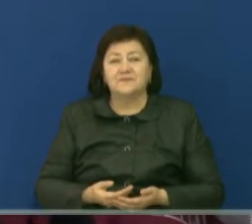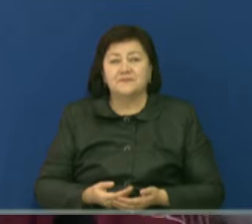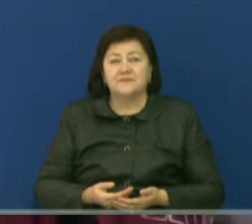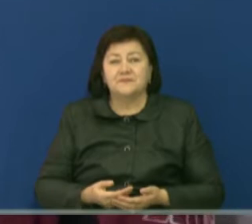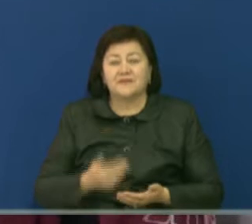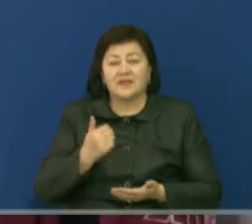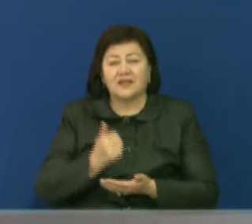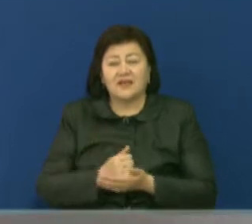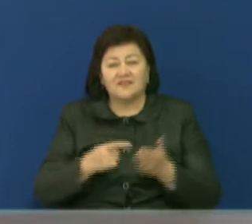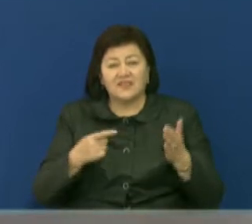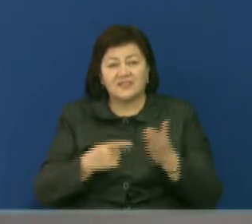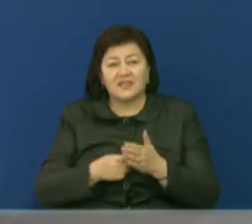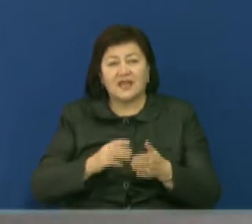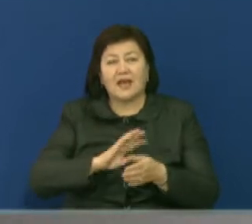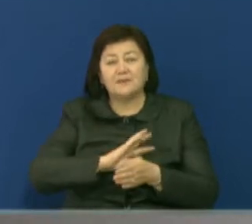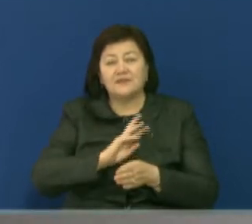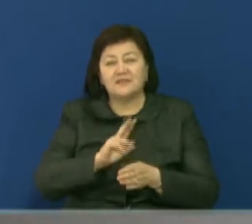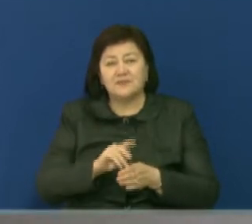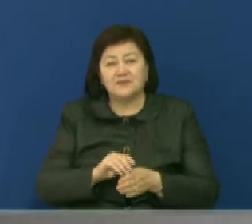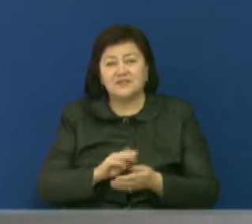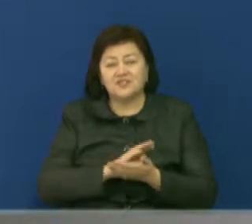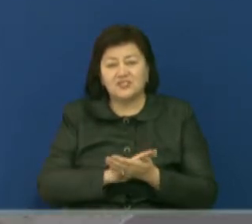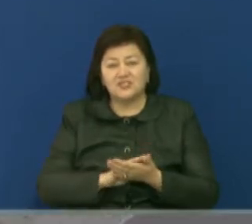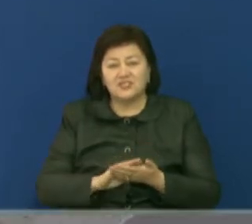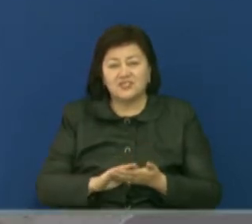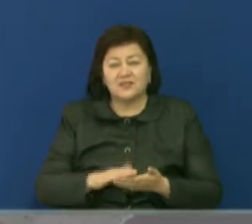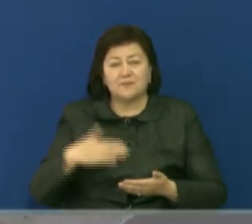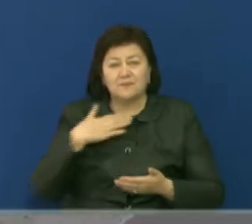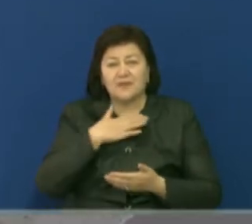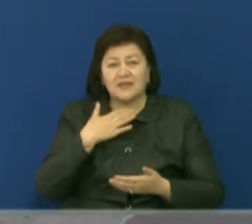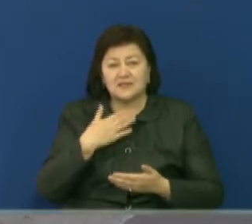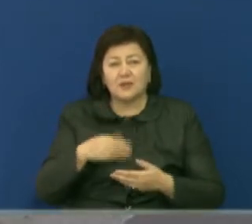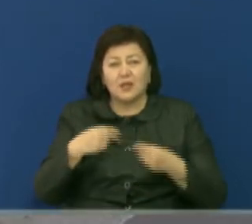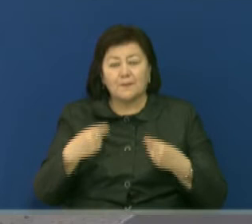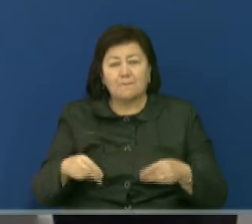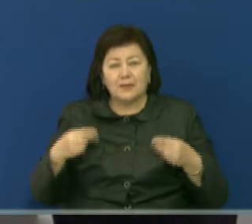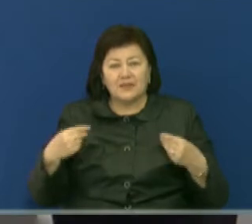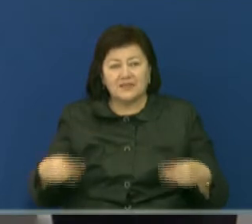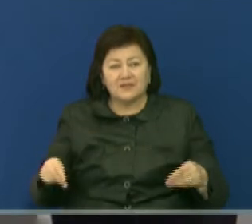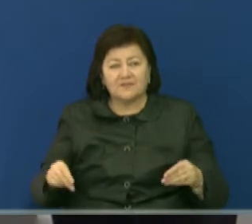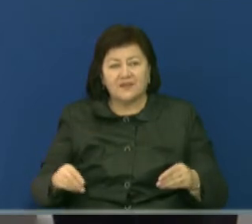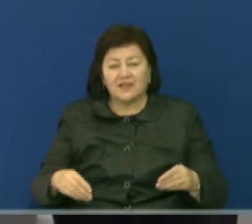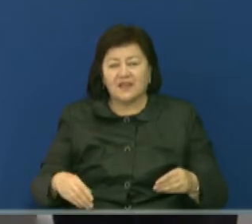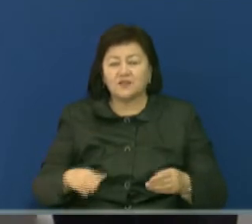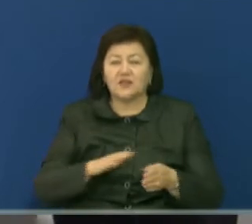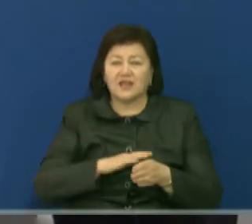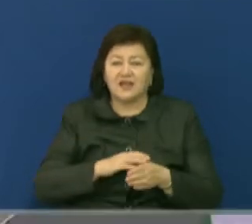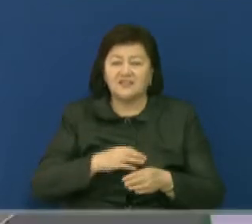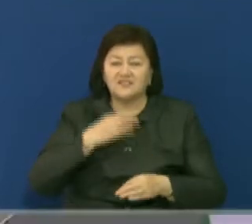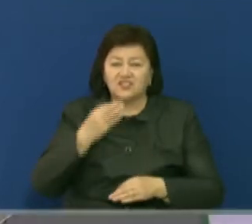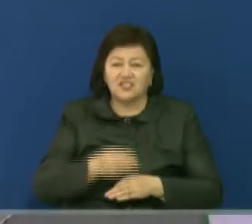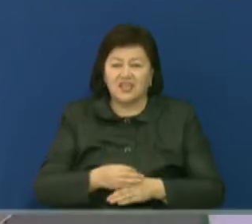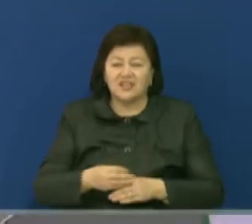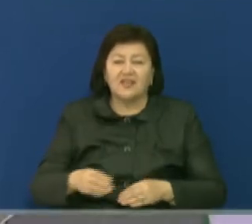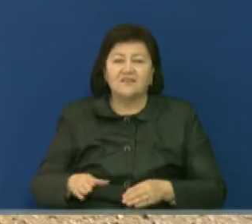«Жоламан», главная цель – обеспечить потребителей только чистым халяльным товаром, производя продукцию, отвечающую всем стандартам продовольственной